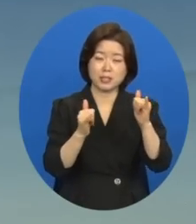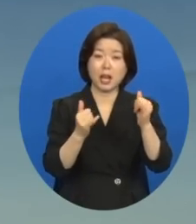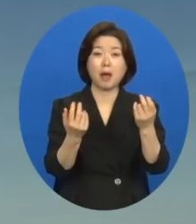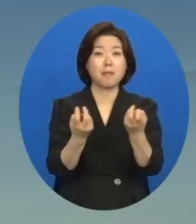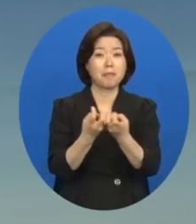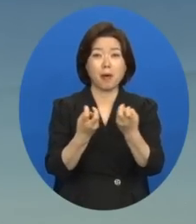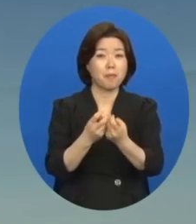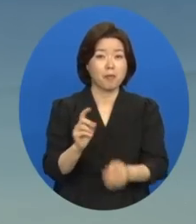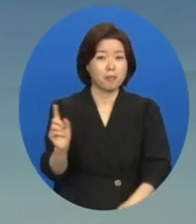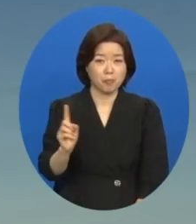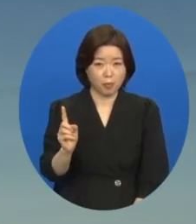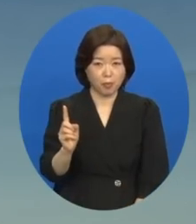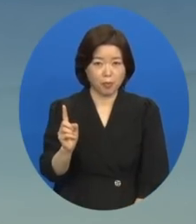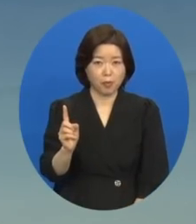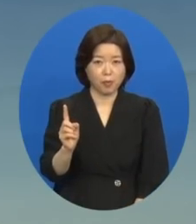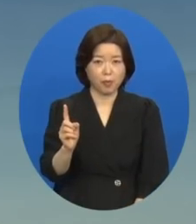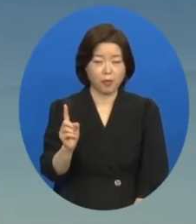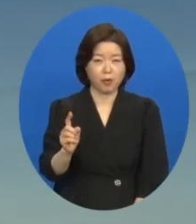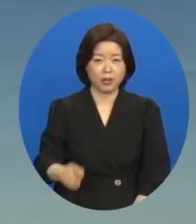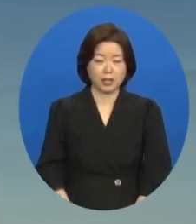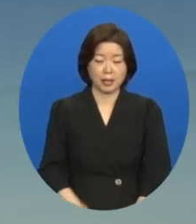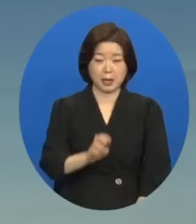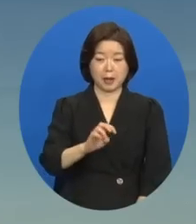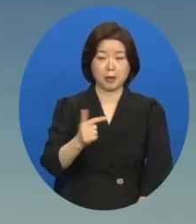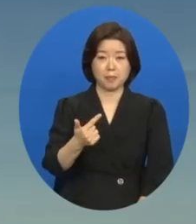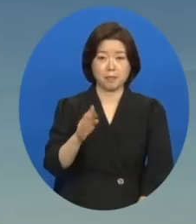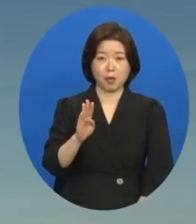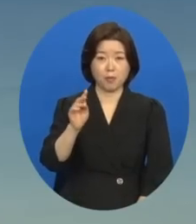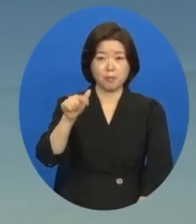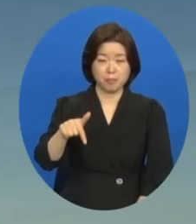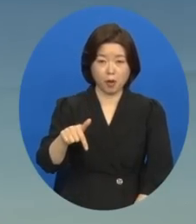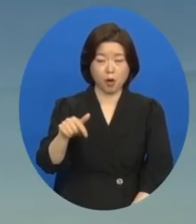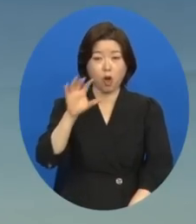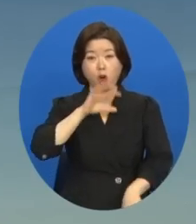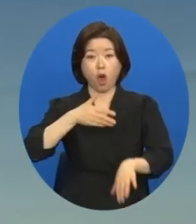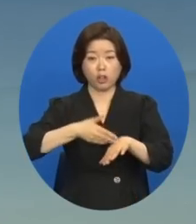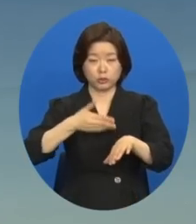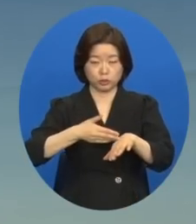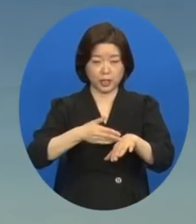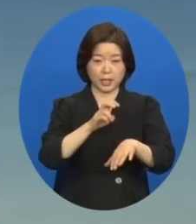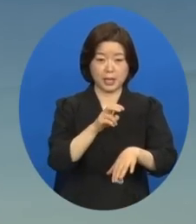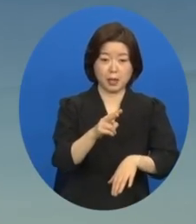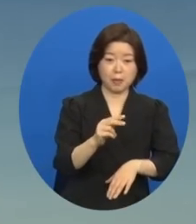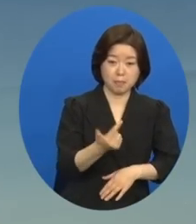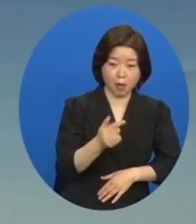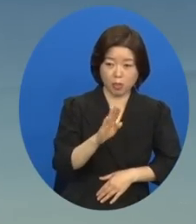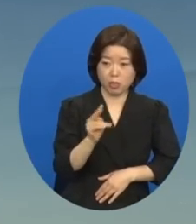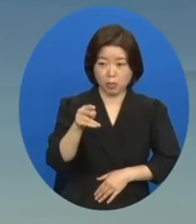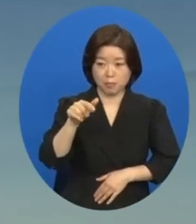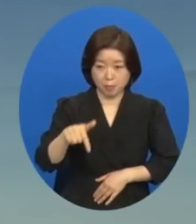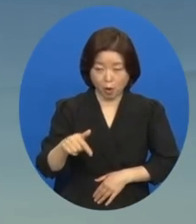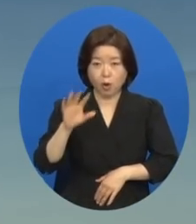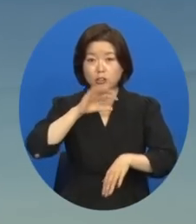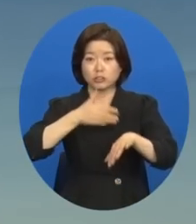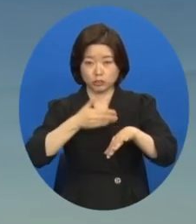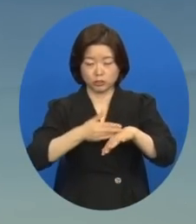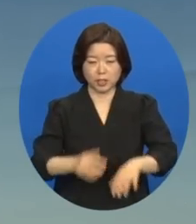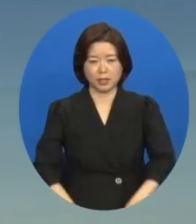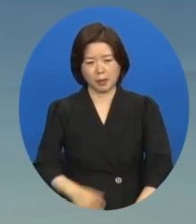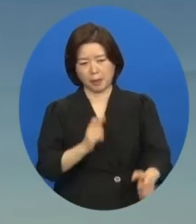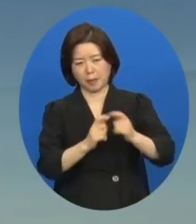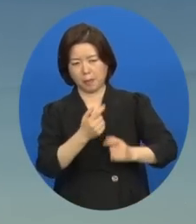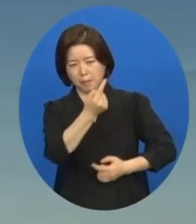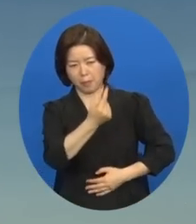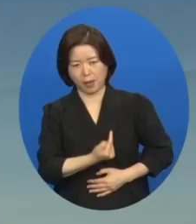중에 하나가 뭐냐면 면벽 수행입니다. 여러분, 면벽 수행이 뭔지 아시죠? 그런 고민과 번뇌가